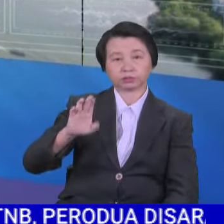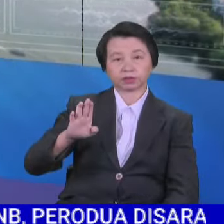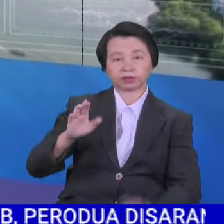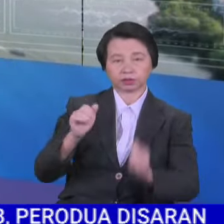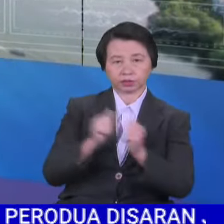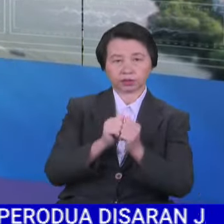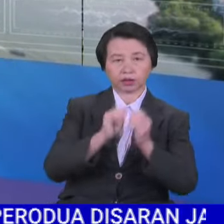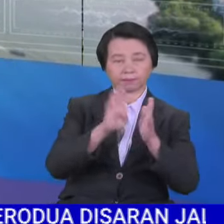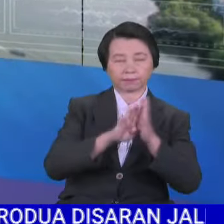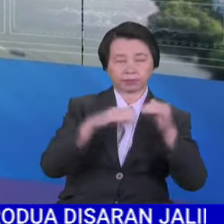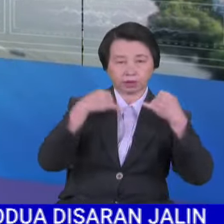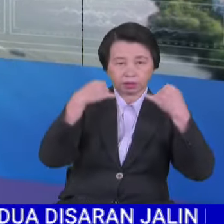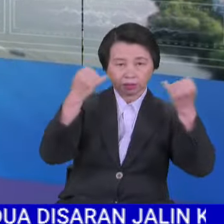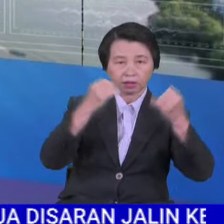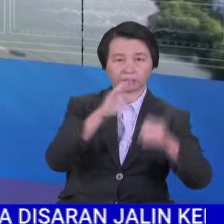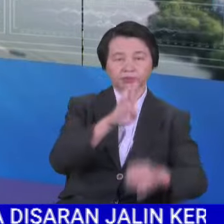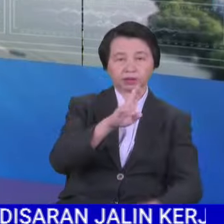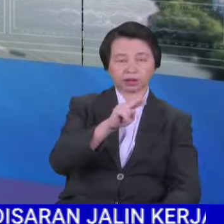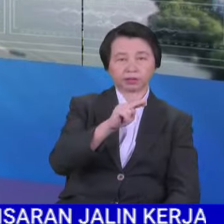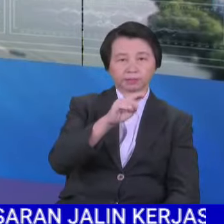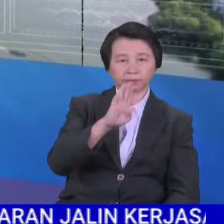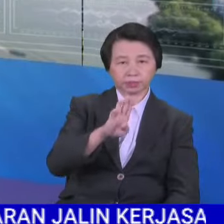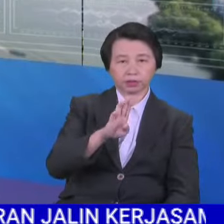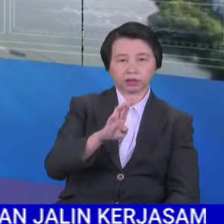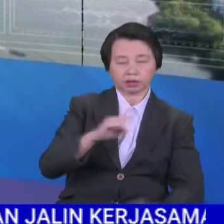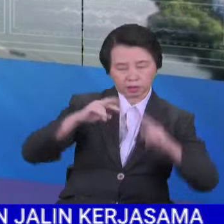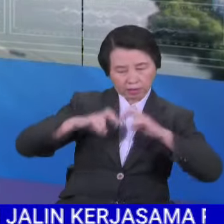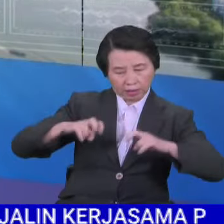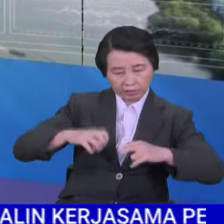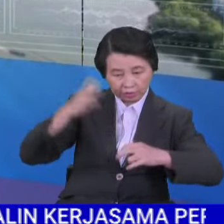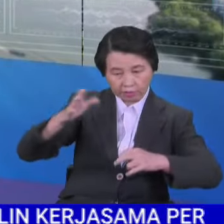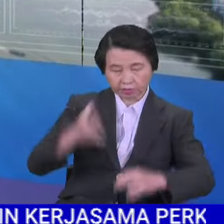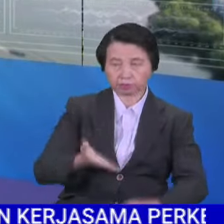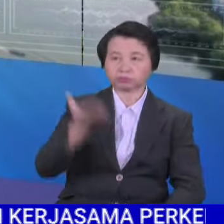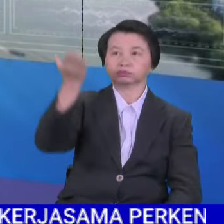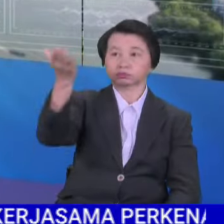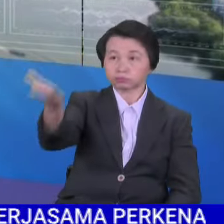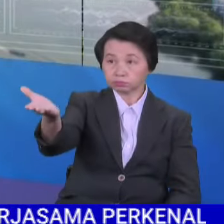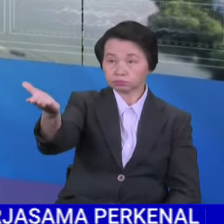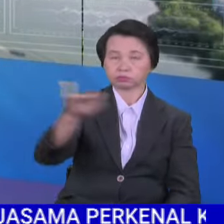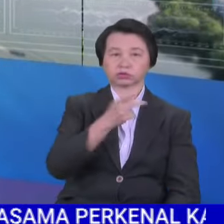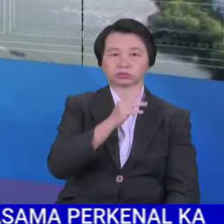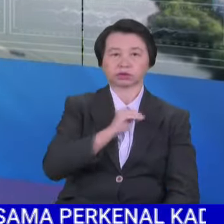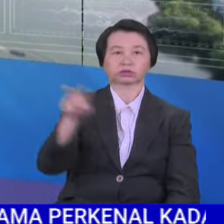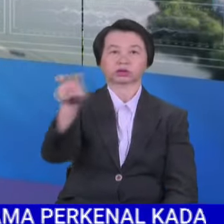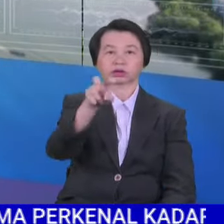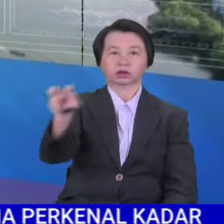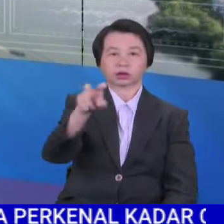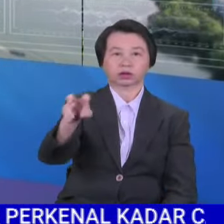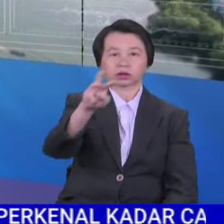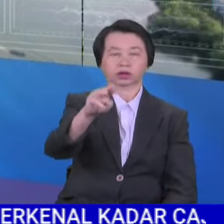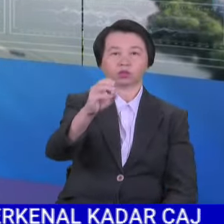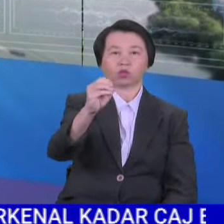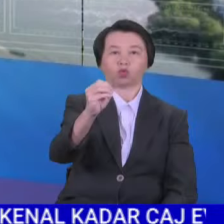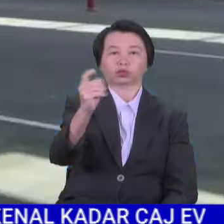berjaya lain berhenti LDL hasil kajian kemudian account diangkat ke perhatian Kementerian pengangkutan